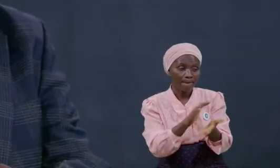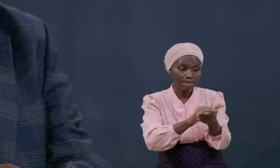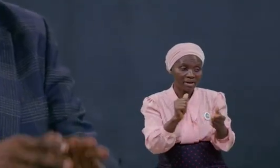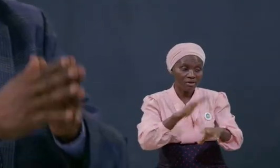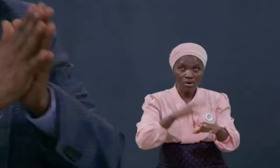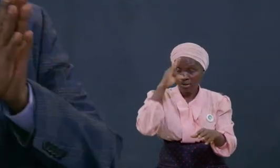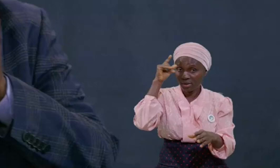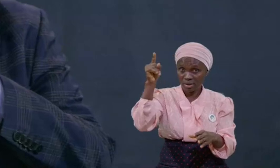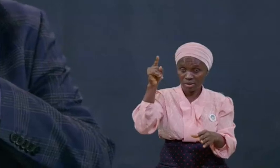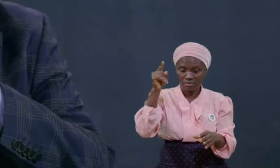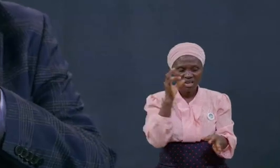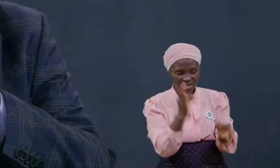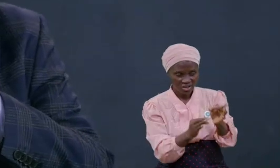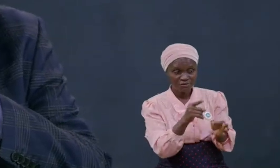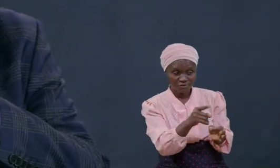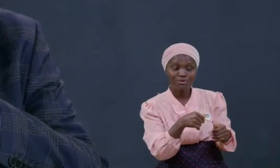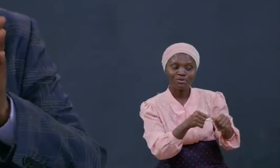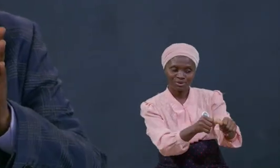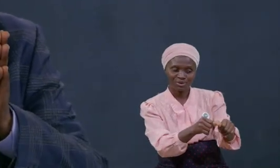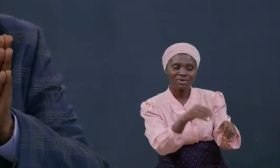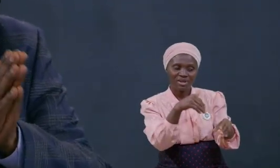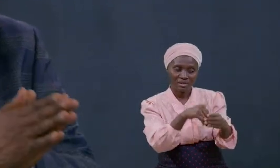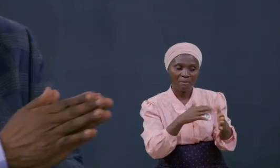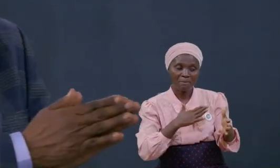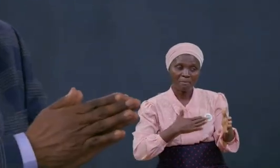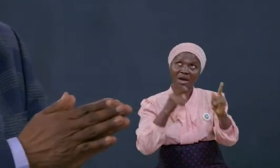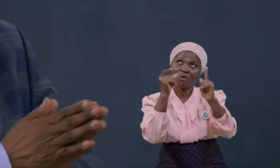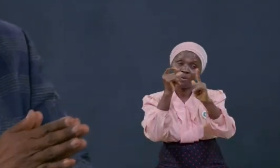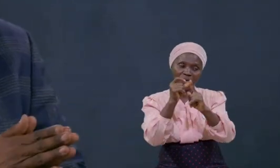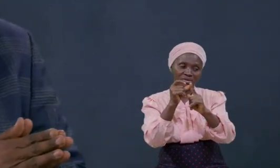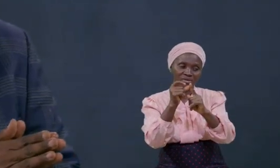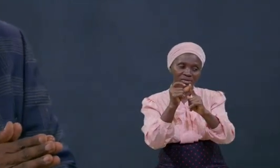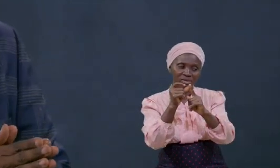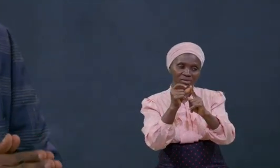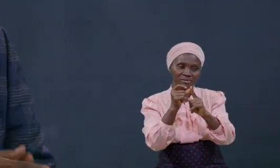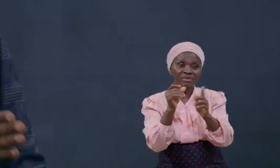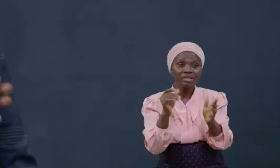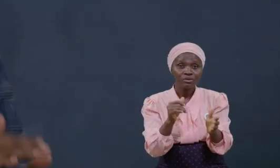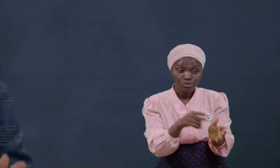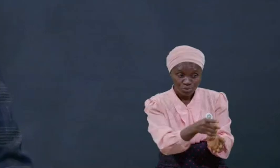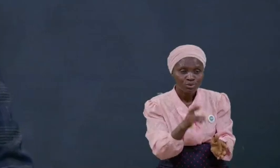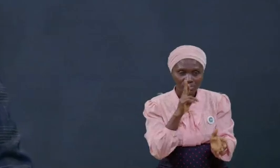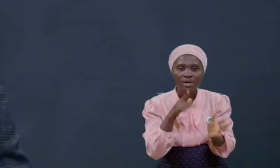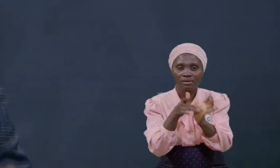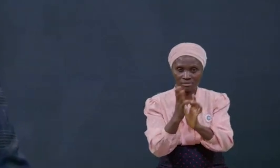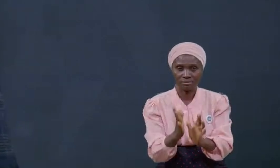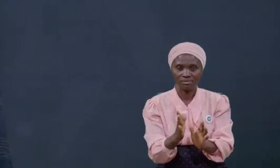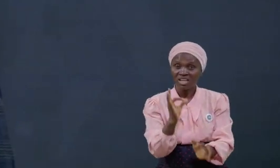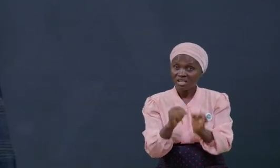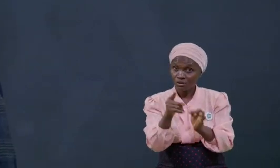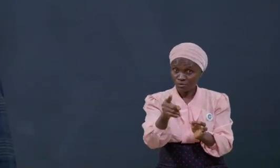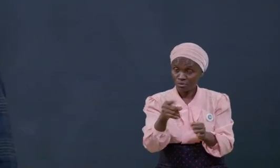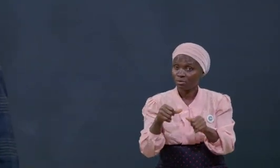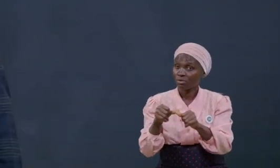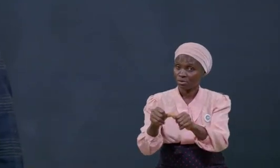demeurez dans ma parole, voici les chrétiens, si vous continuez dans ma